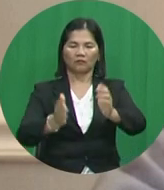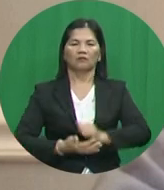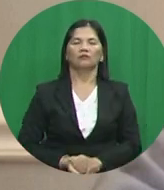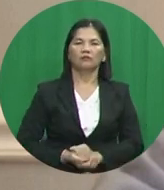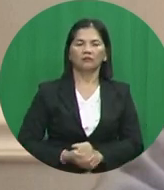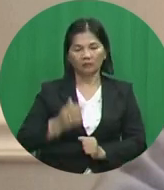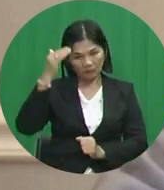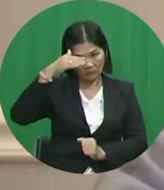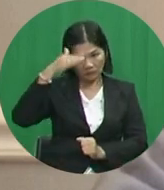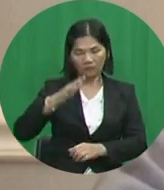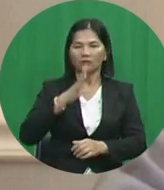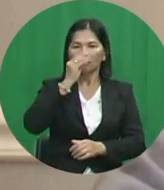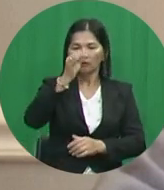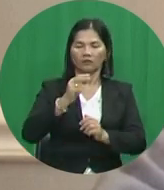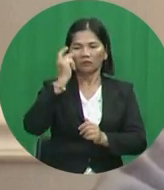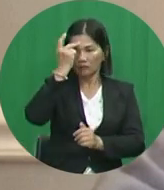លោក ត្រាំ